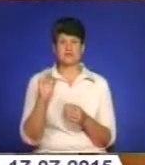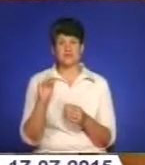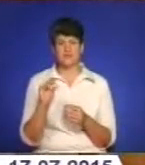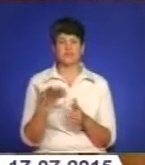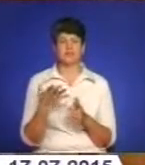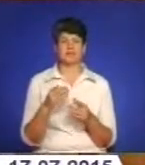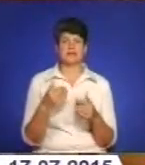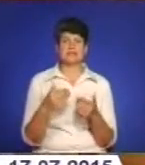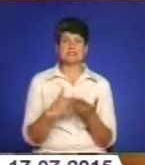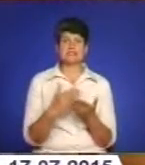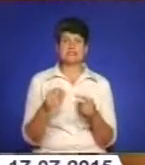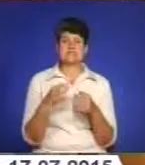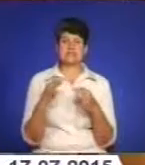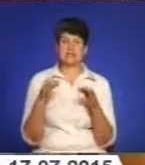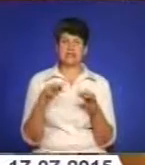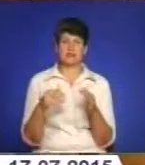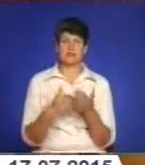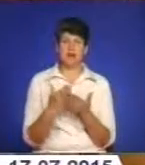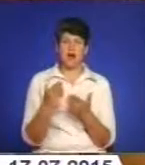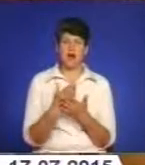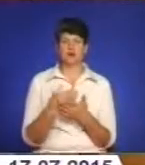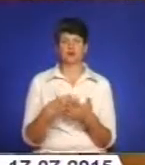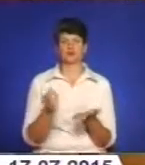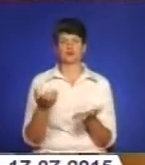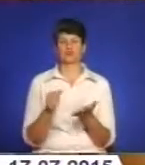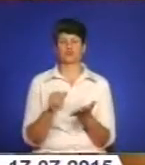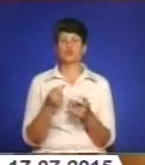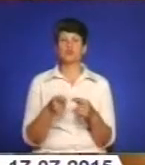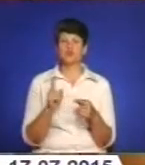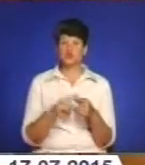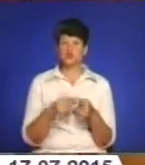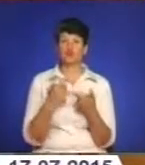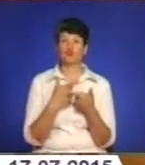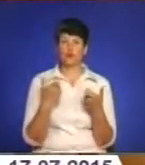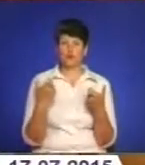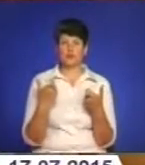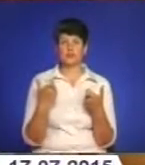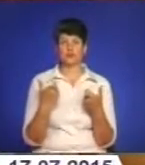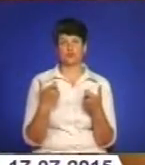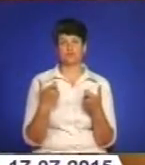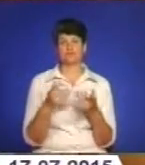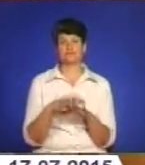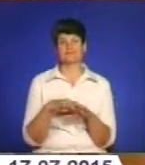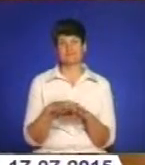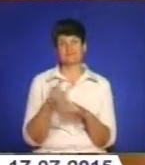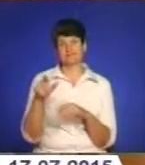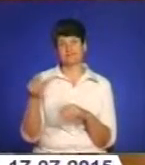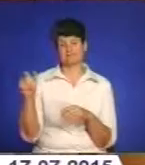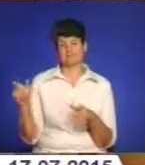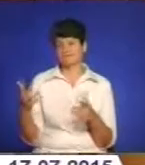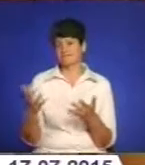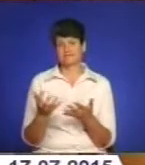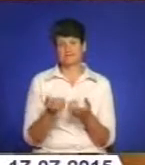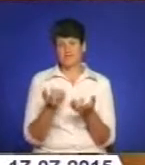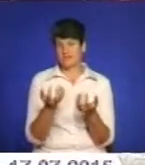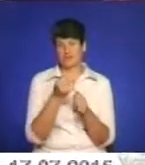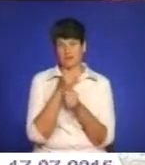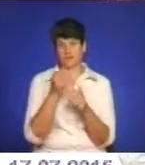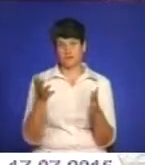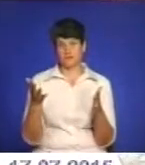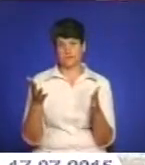сертифікат якості, декларацію виробника. Відповідно, цю інформацію, звичайно, на стихійному ринку здобути неможливо.